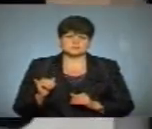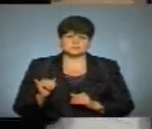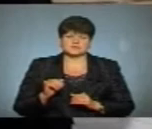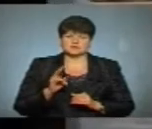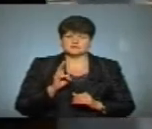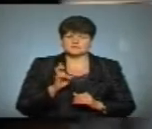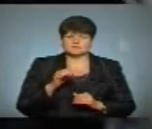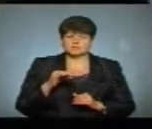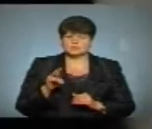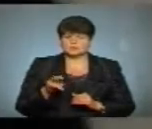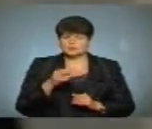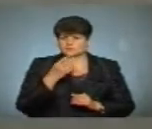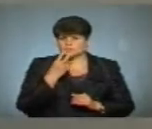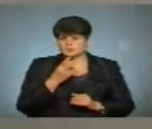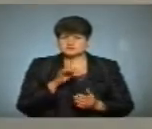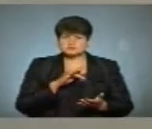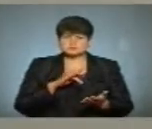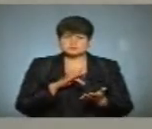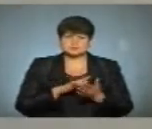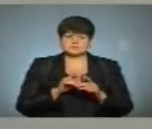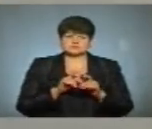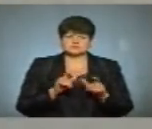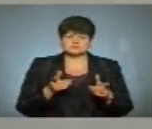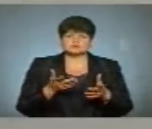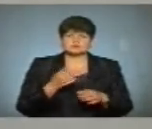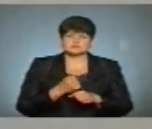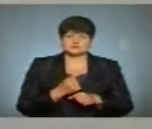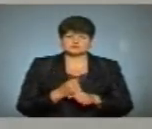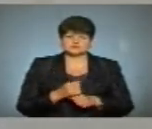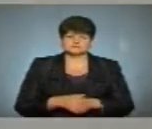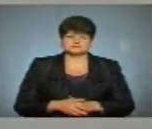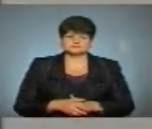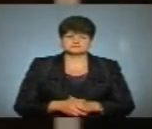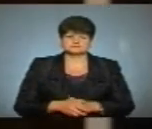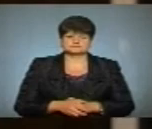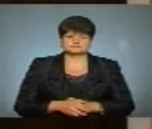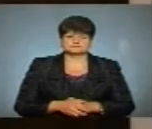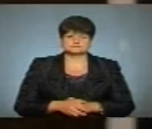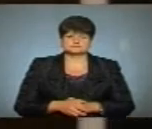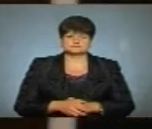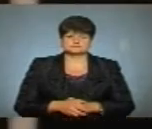Катерина Бойко показує нам центральну поліцейську станцію, в якій працює.